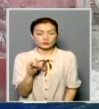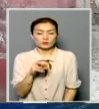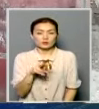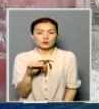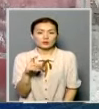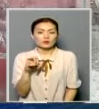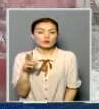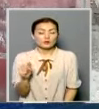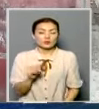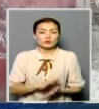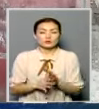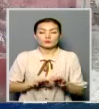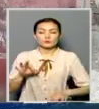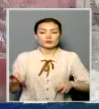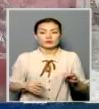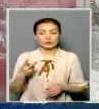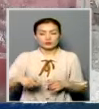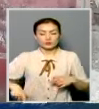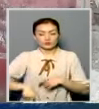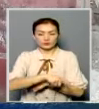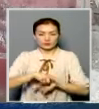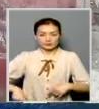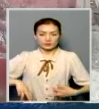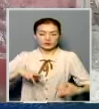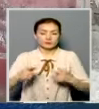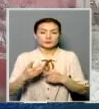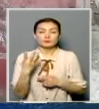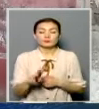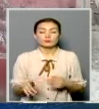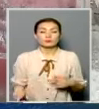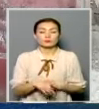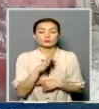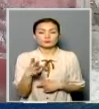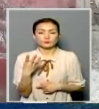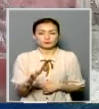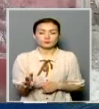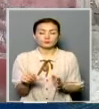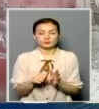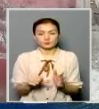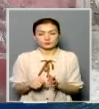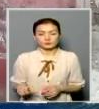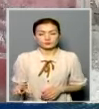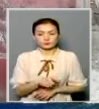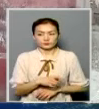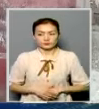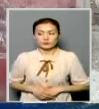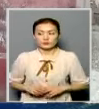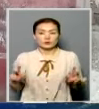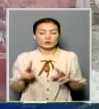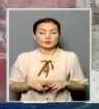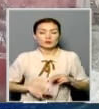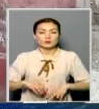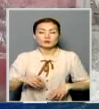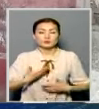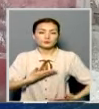Гумарова. Также, согласно проекту, двухполосные дороги сменятся на четырехполосные, четырех на шестиполосные. Предусмотрено